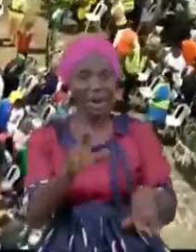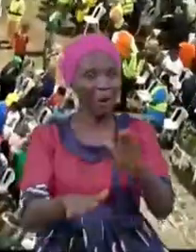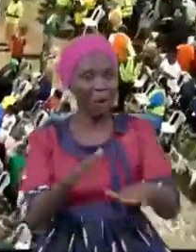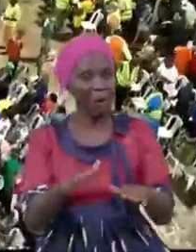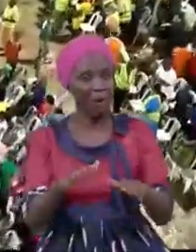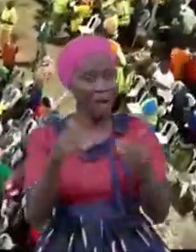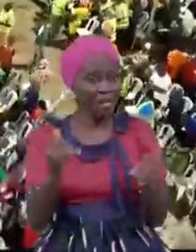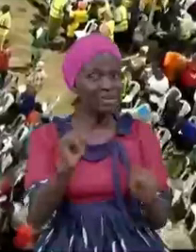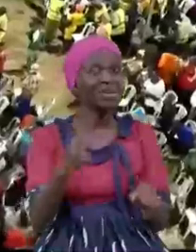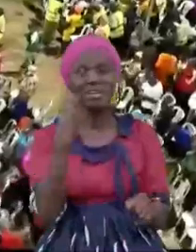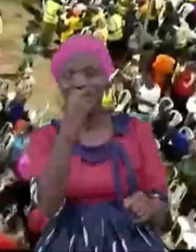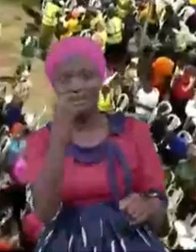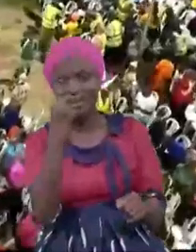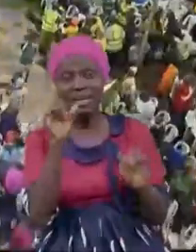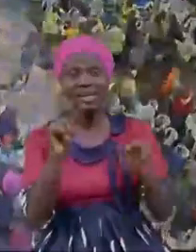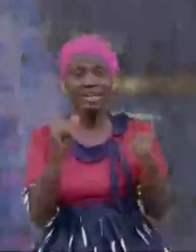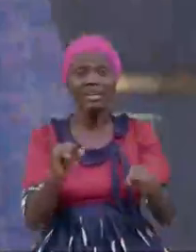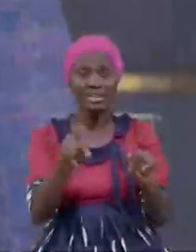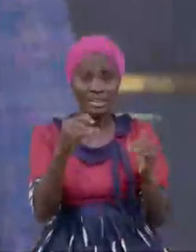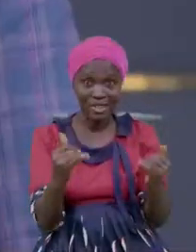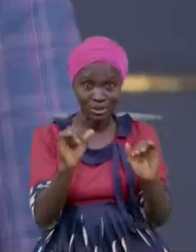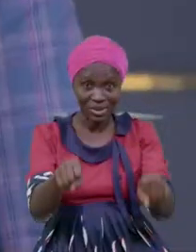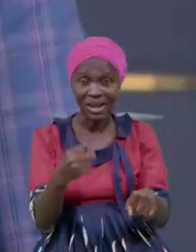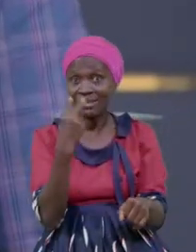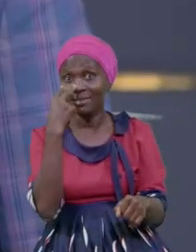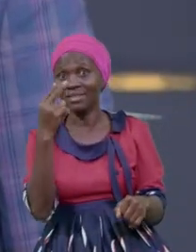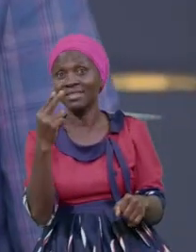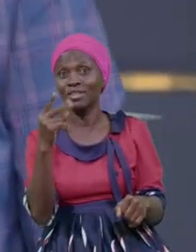maintenant. Tu n'arrives pas à voir, tu peux voir. Tu n'entendais pas,